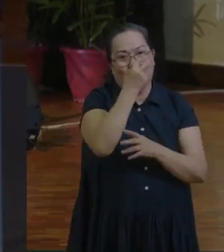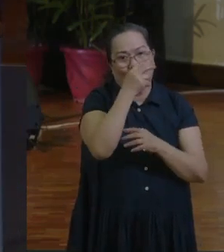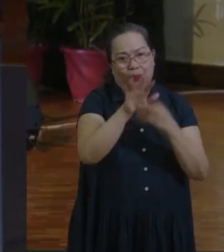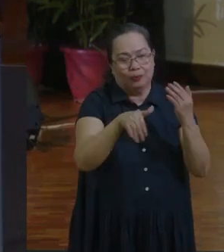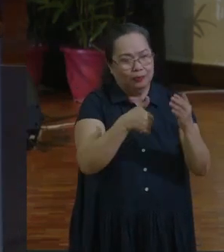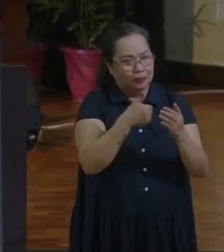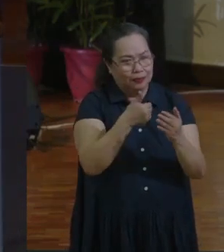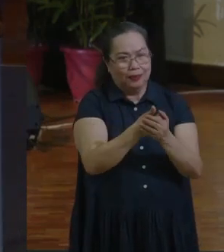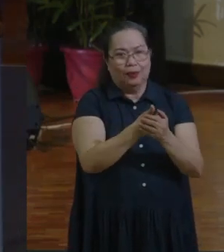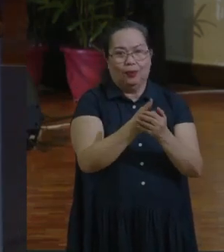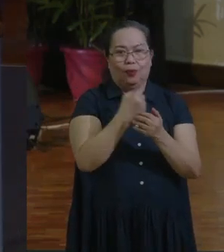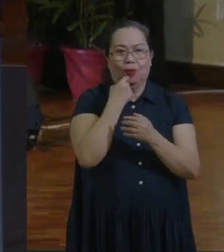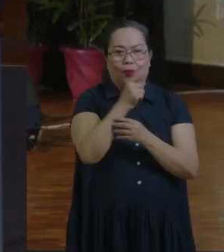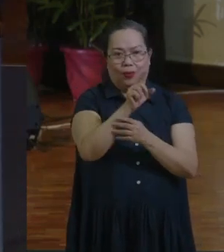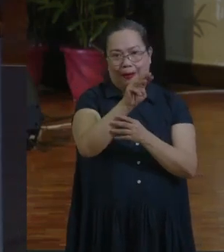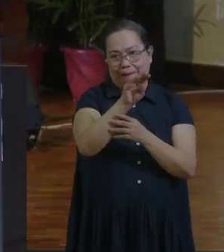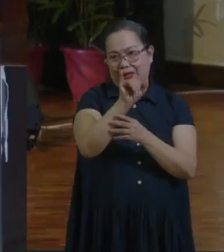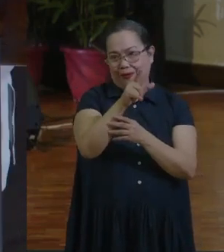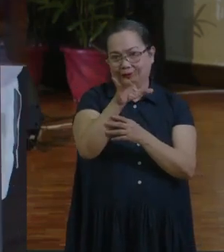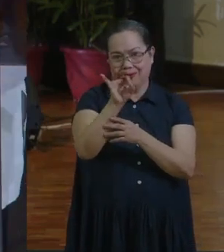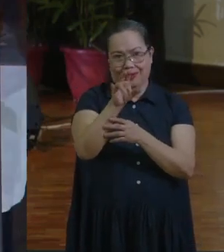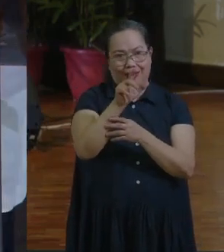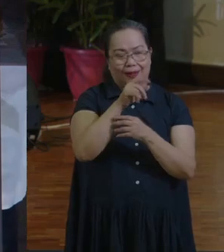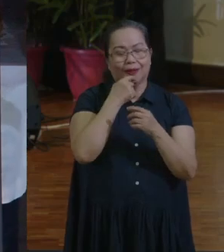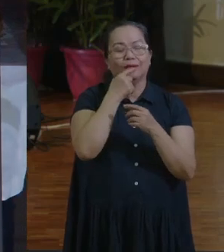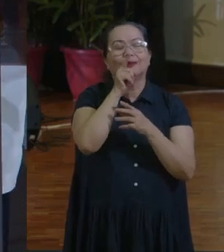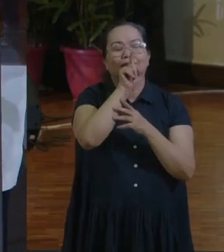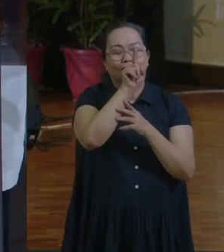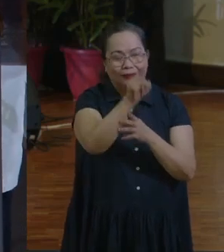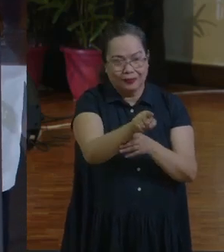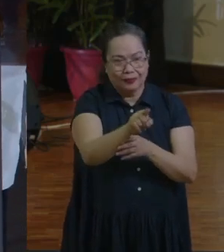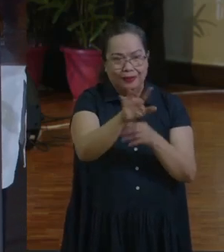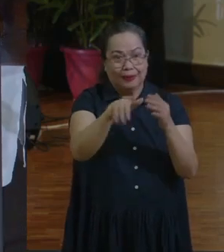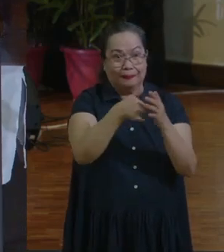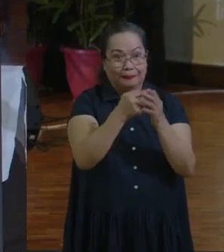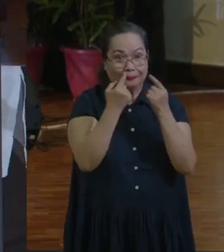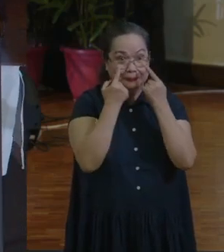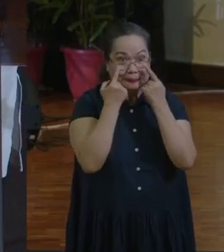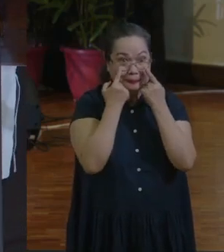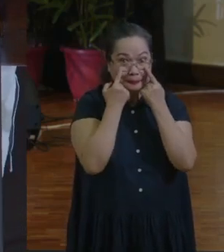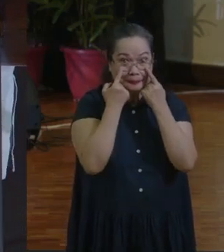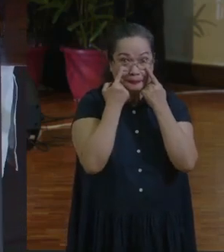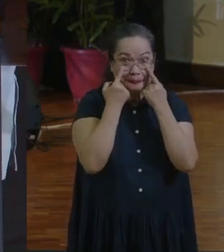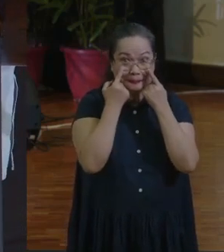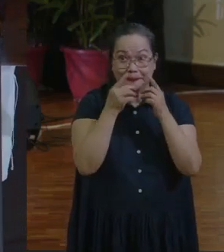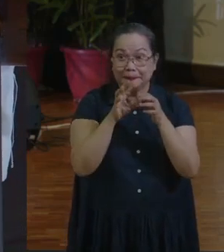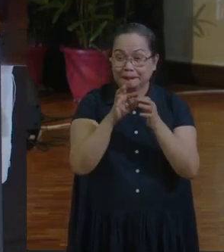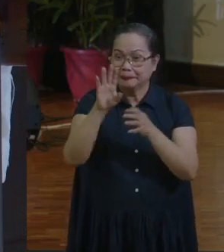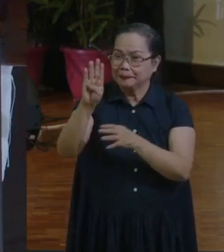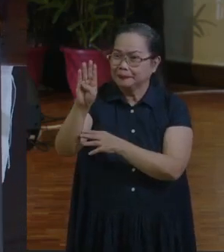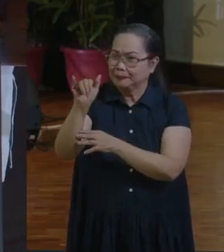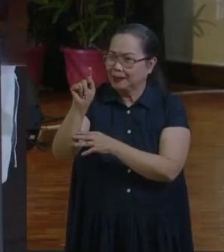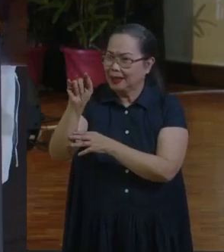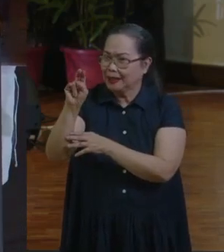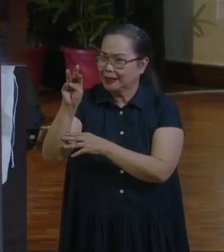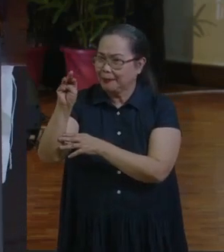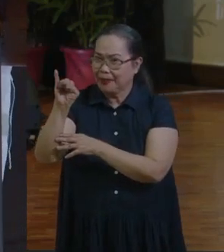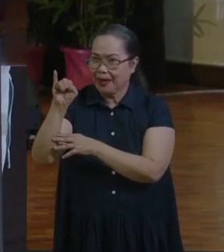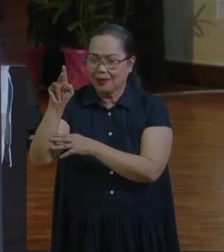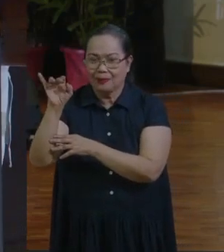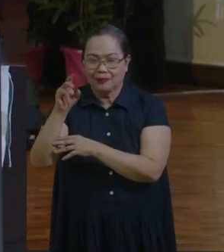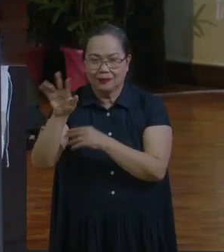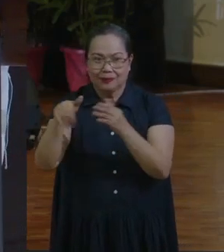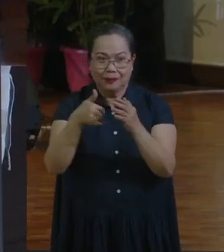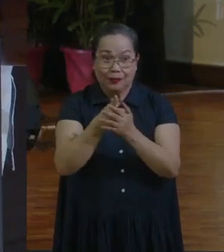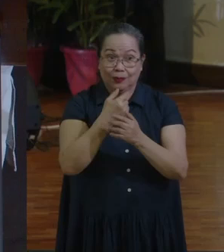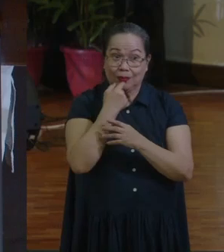15:29 to 31. Ang pagpapagaling sa bulag na si Bartimeo, Matthew 20:29